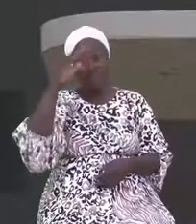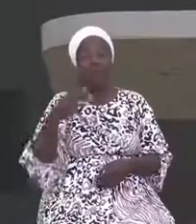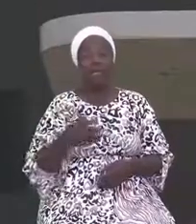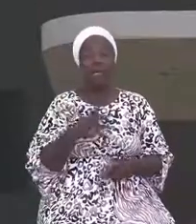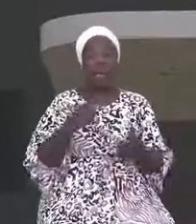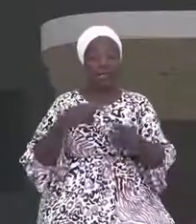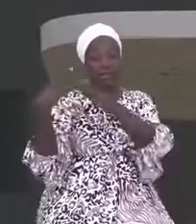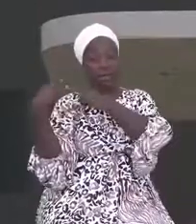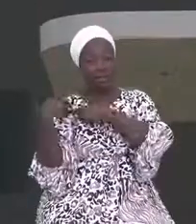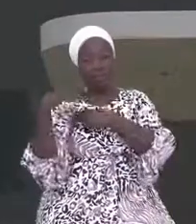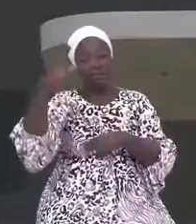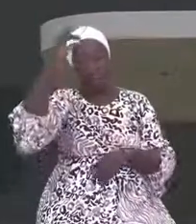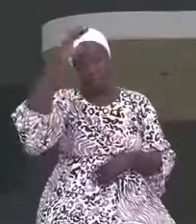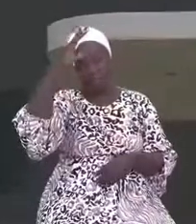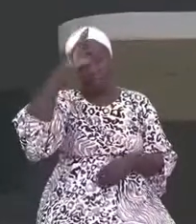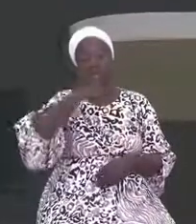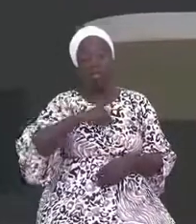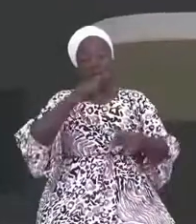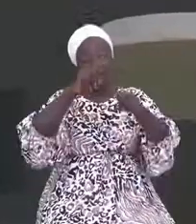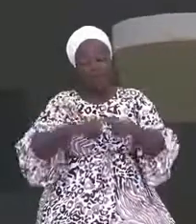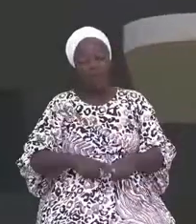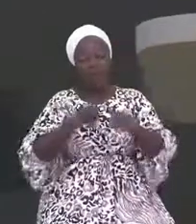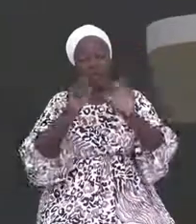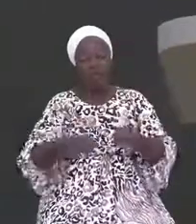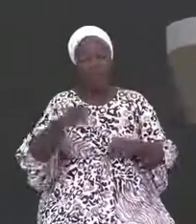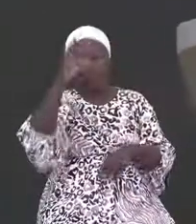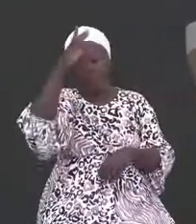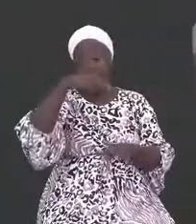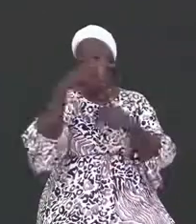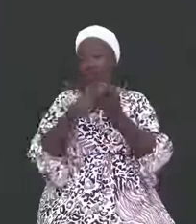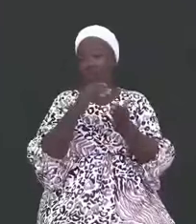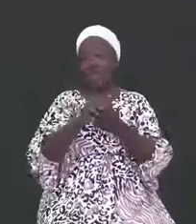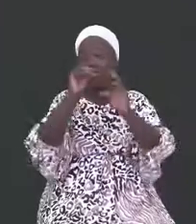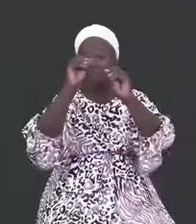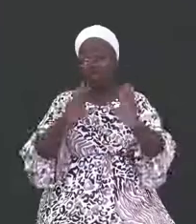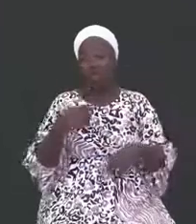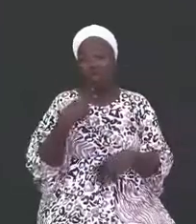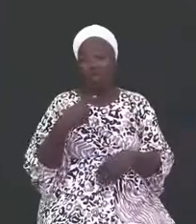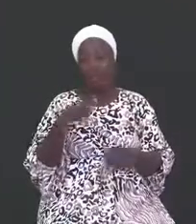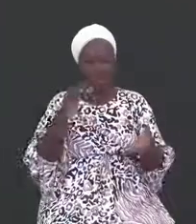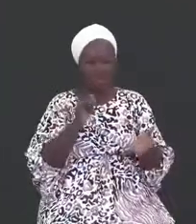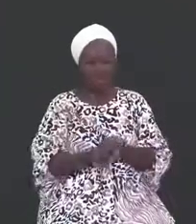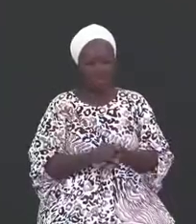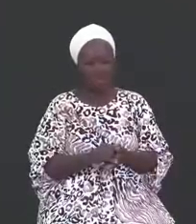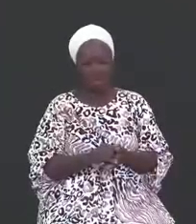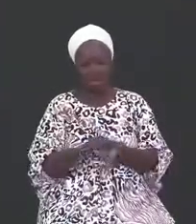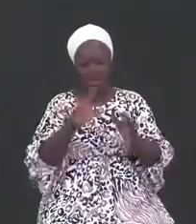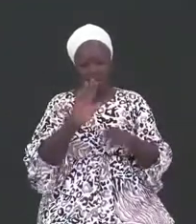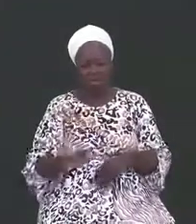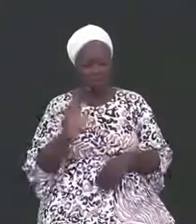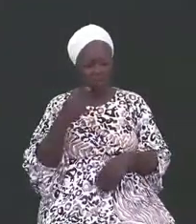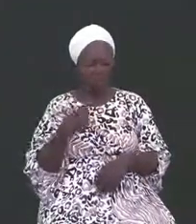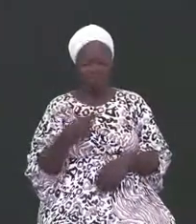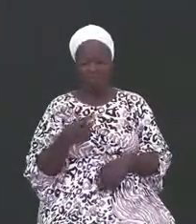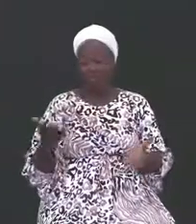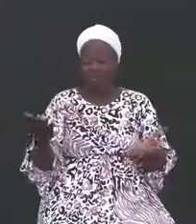un père fiable, tout ce que l'enseignant a dit, l'enfant dira, il le dit